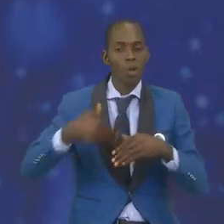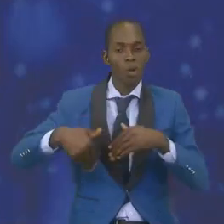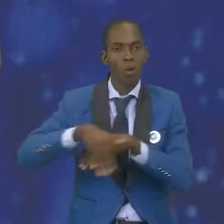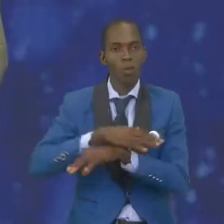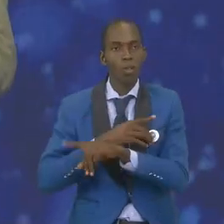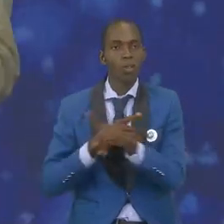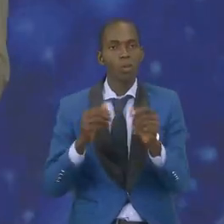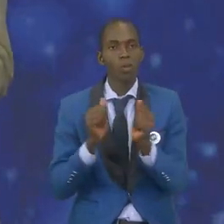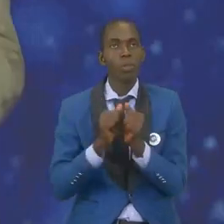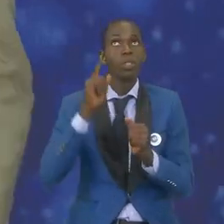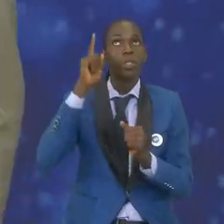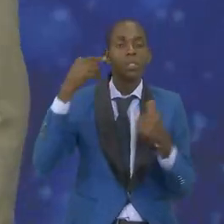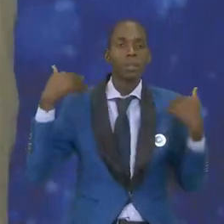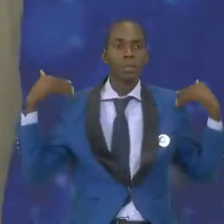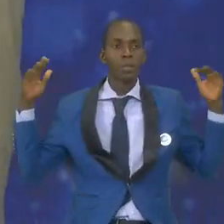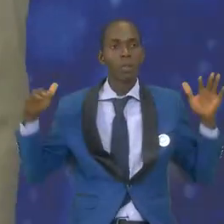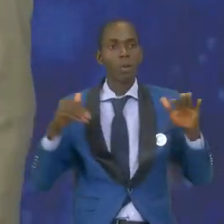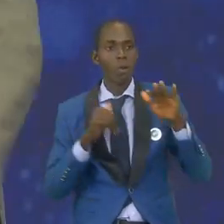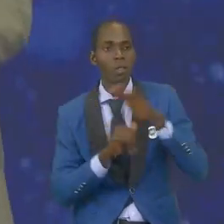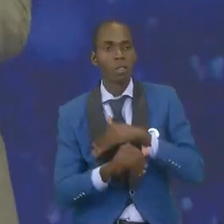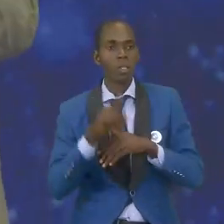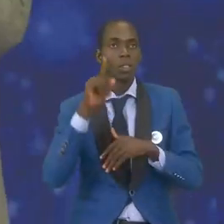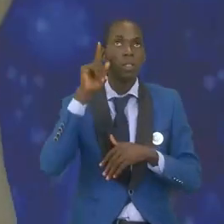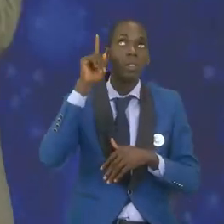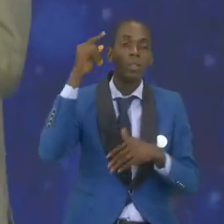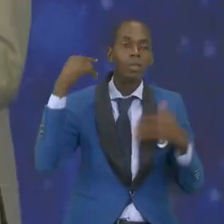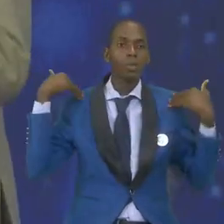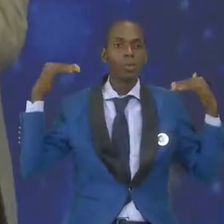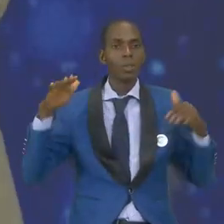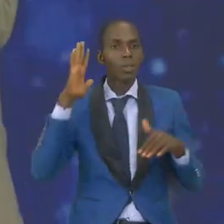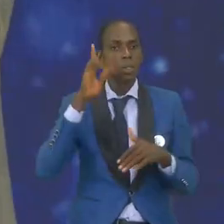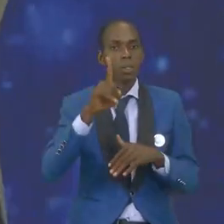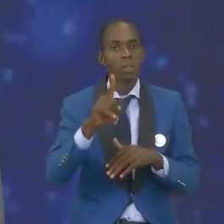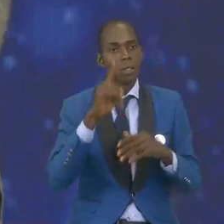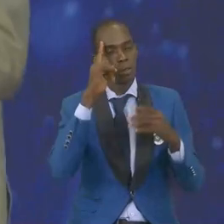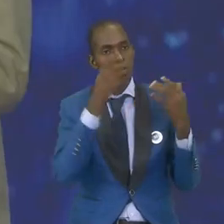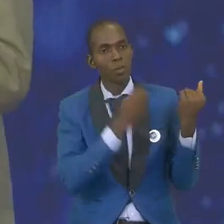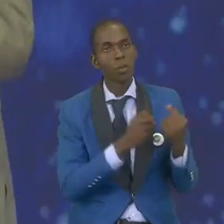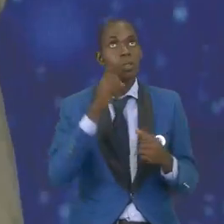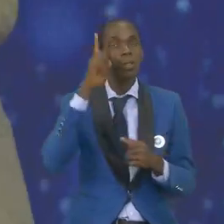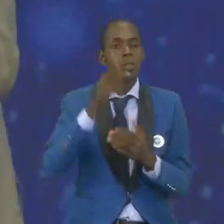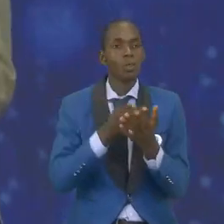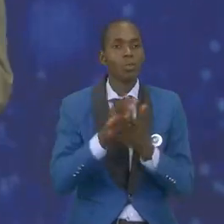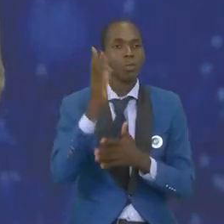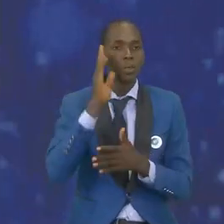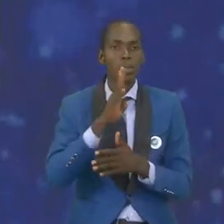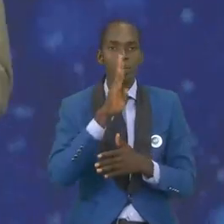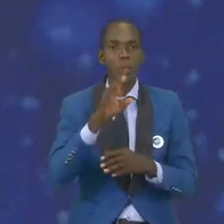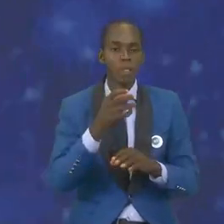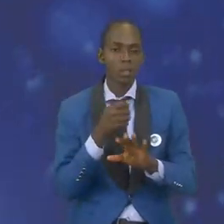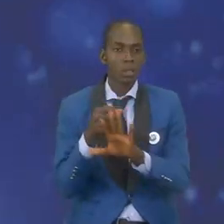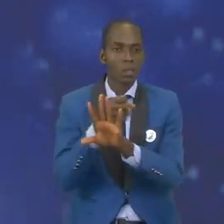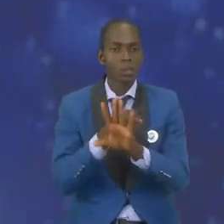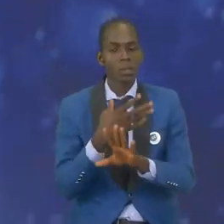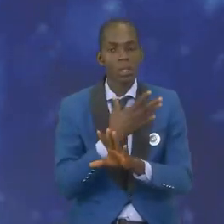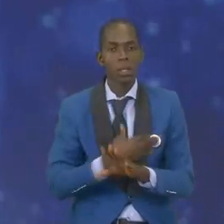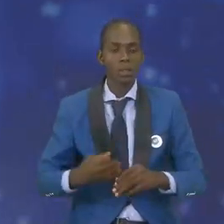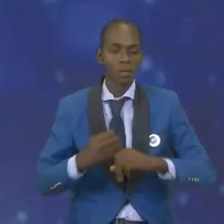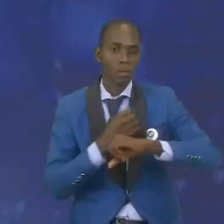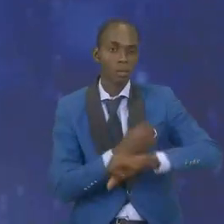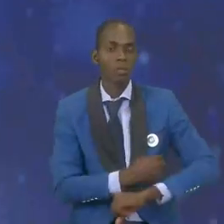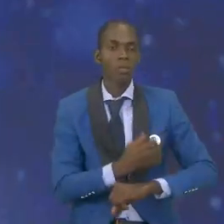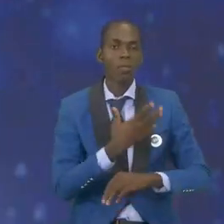dit, il te couvrira de ses plumes, et tu trouveras un refuge sous ses ailes. Sa fidélité